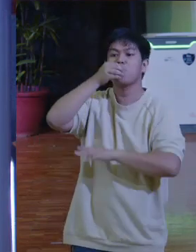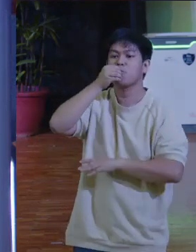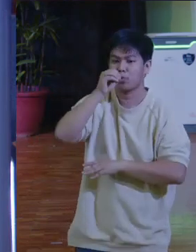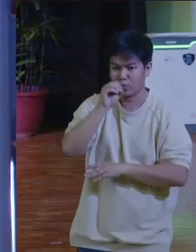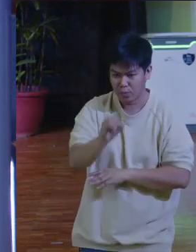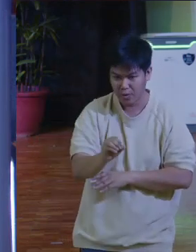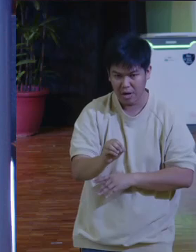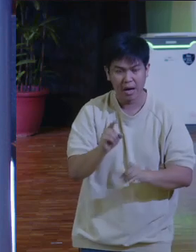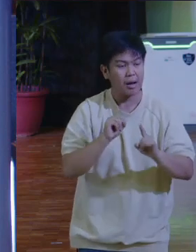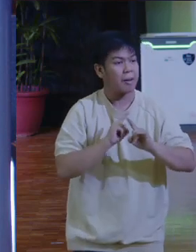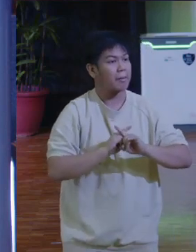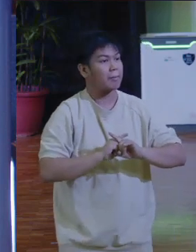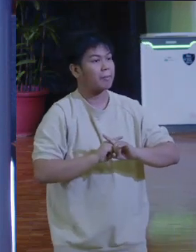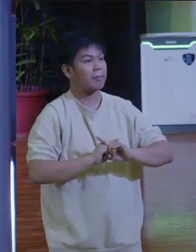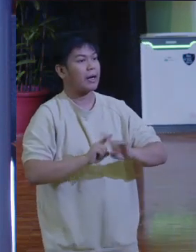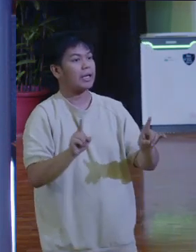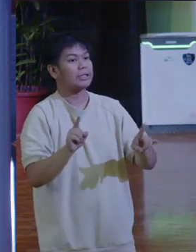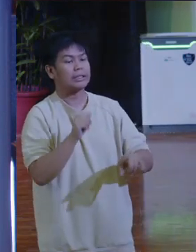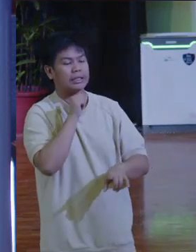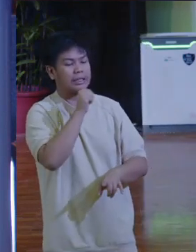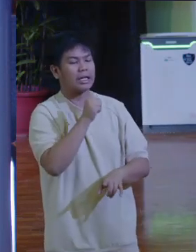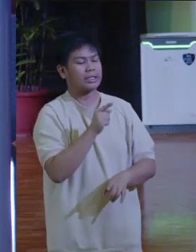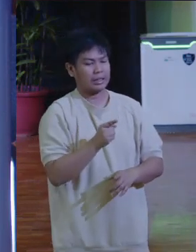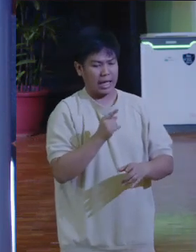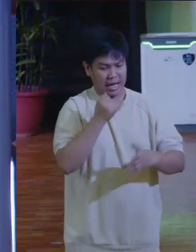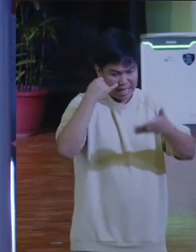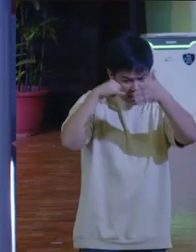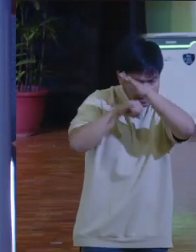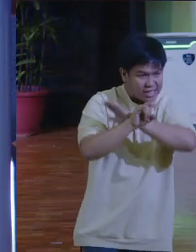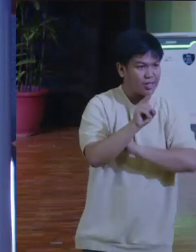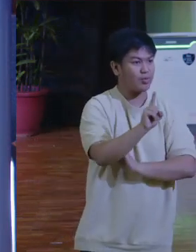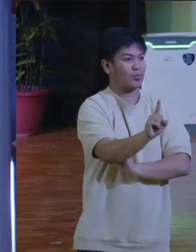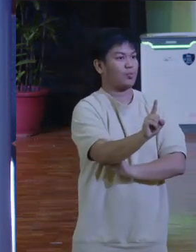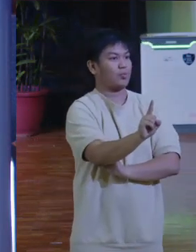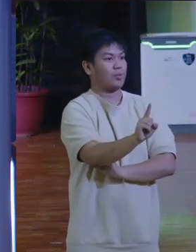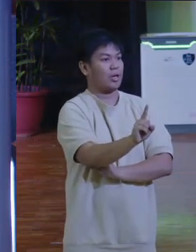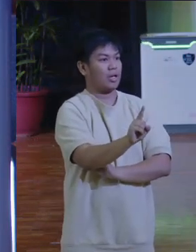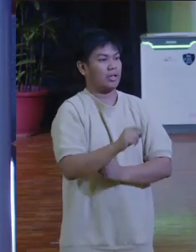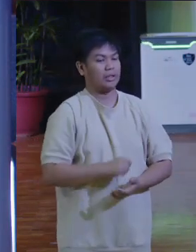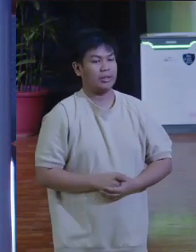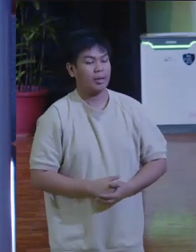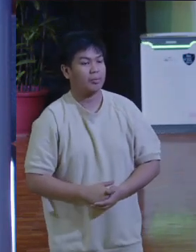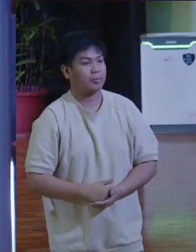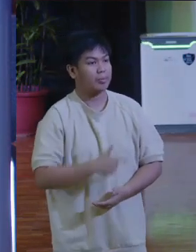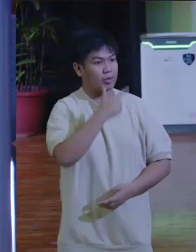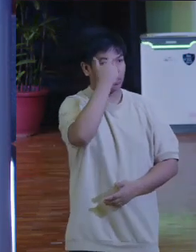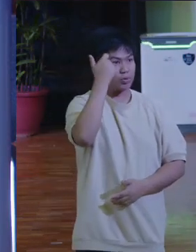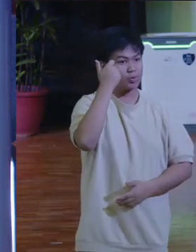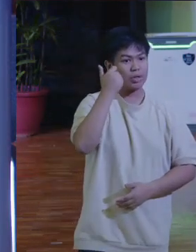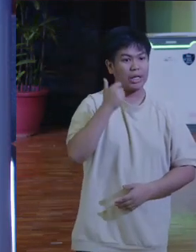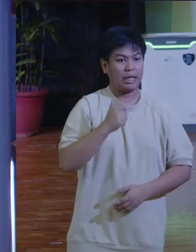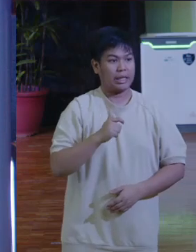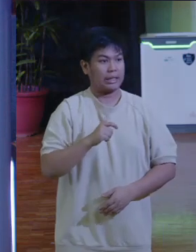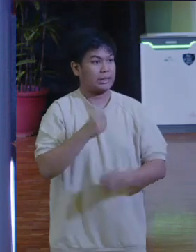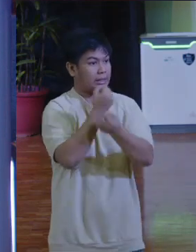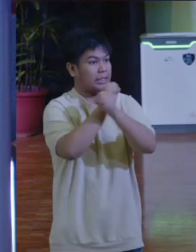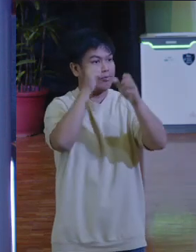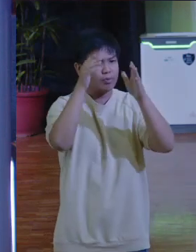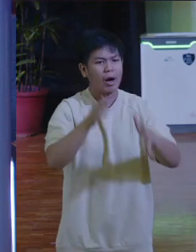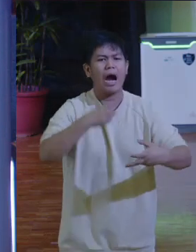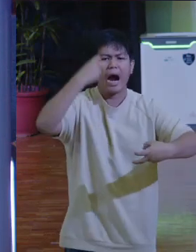So hindi lang ito si Isaiah kasi hindi niya kayang sabihin yung mga gagawin ng Messiah